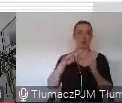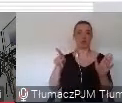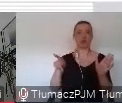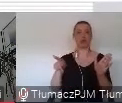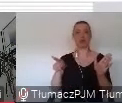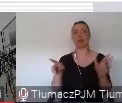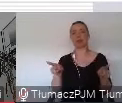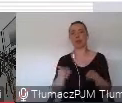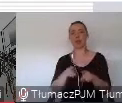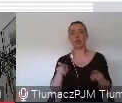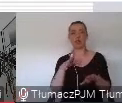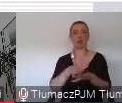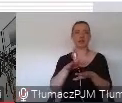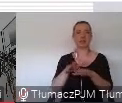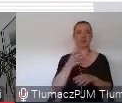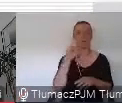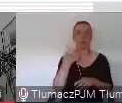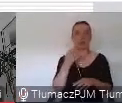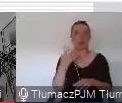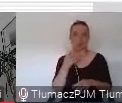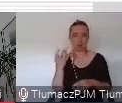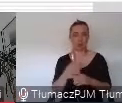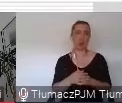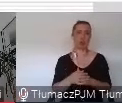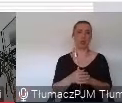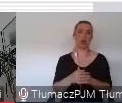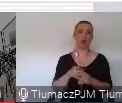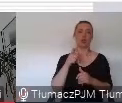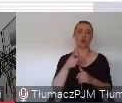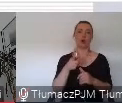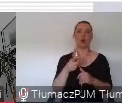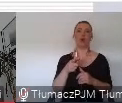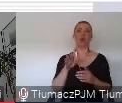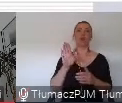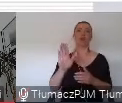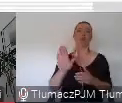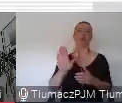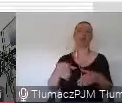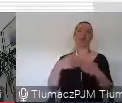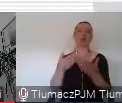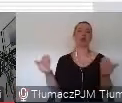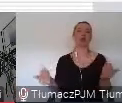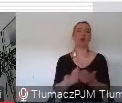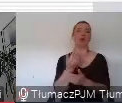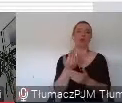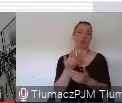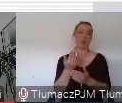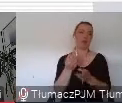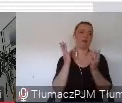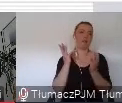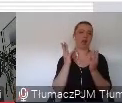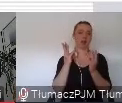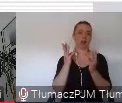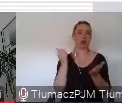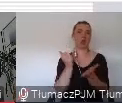miał rację bytu w perspektywie długoterminowej, więc one zostają nowe, jakby powiedzieć, priorytety, nowe